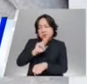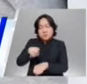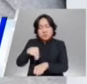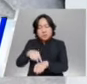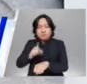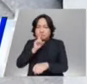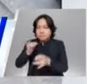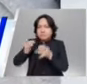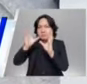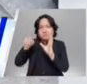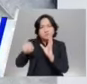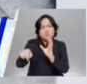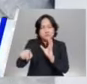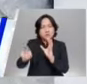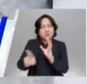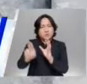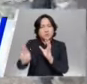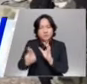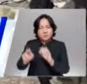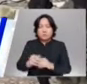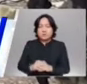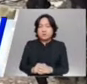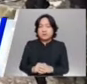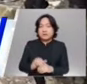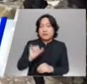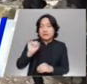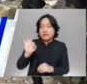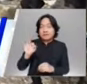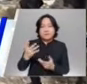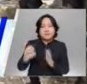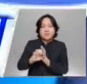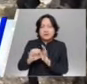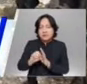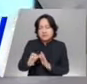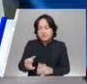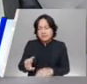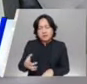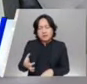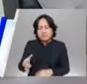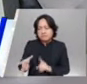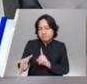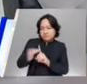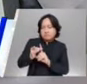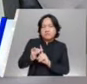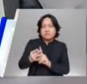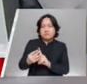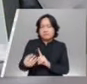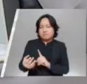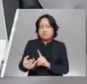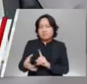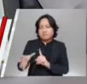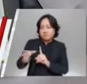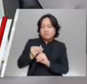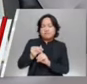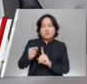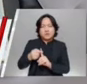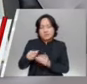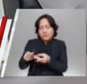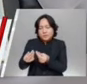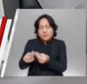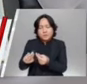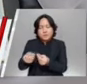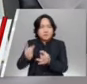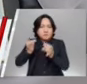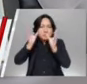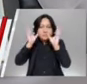DU, lalo kapag nalulok o kung nalanghap ang pinulbos na kemikal. Yung powder, pag na-inhale o